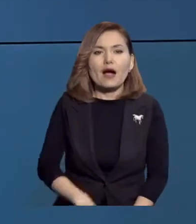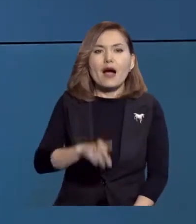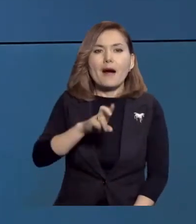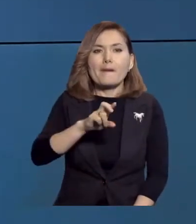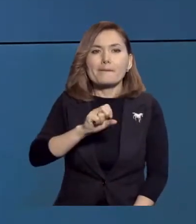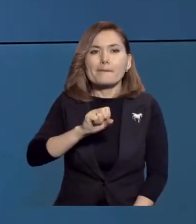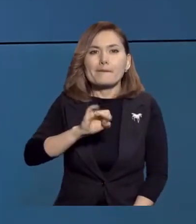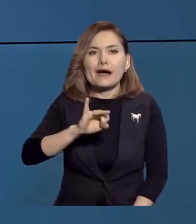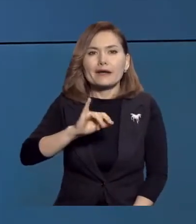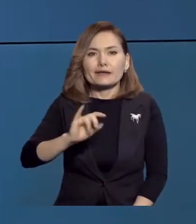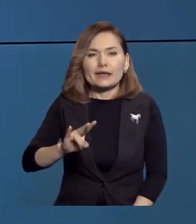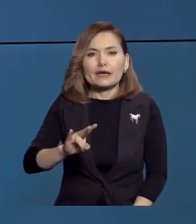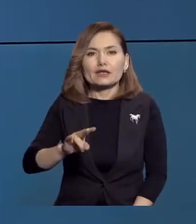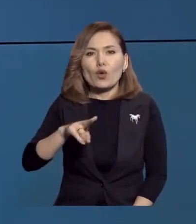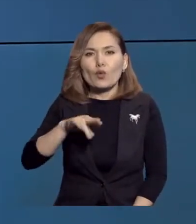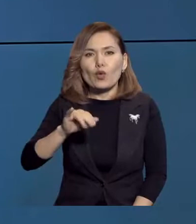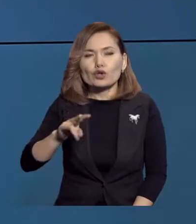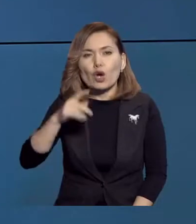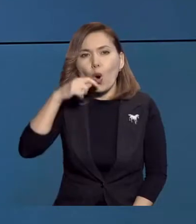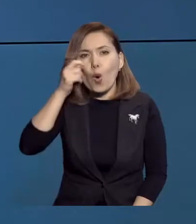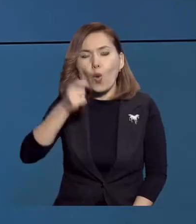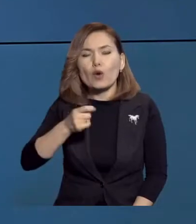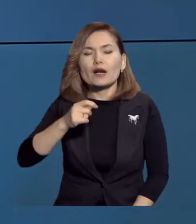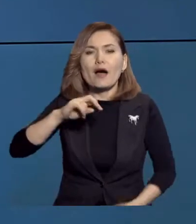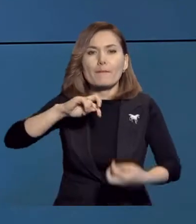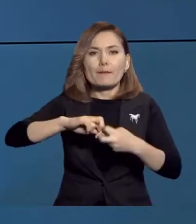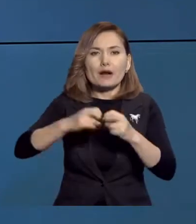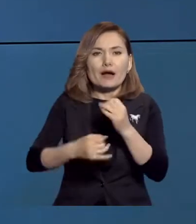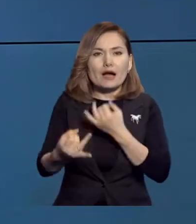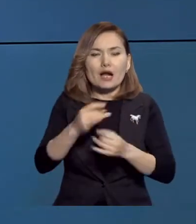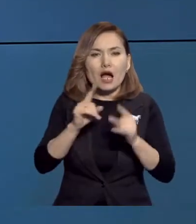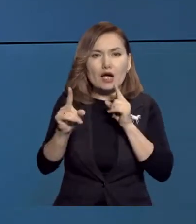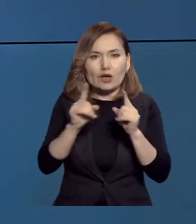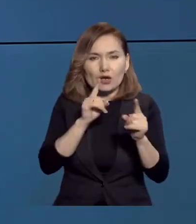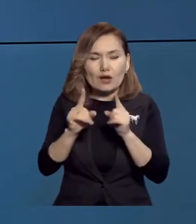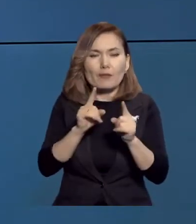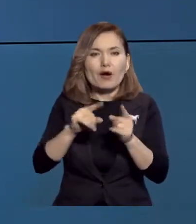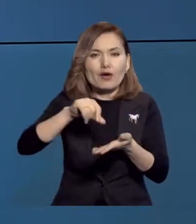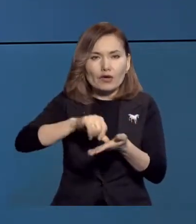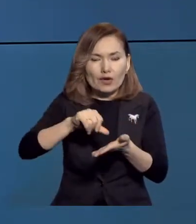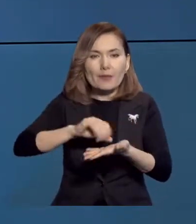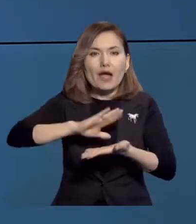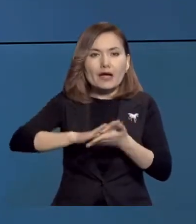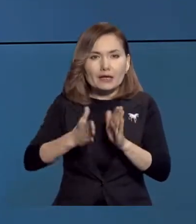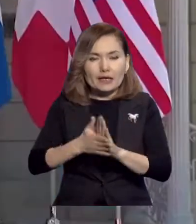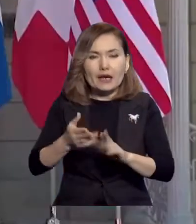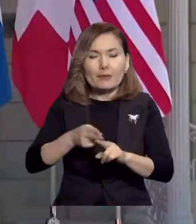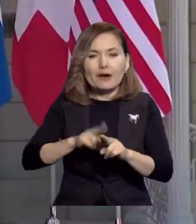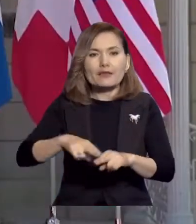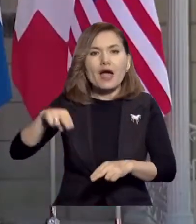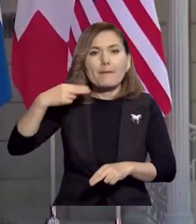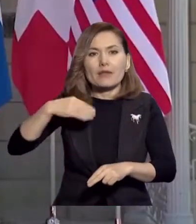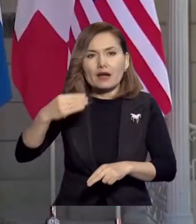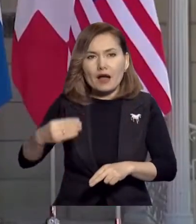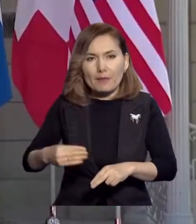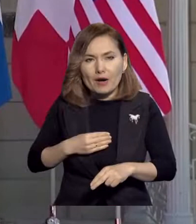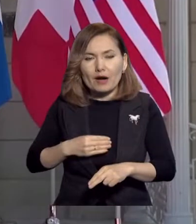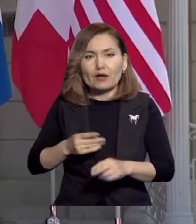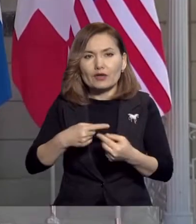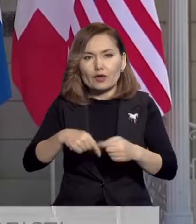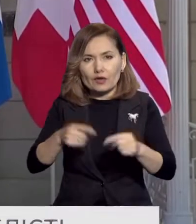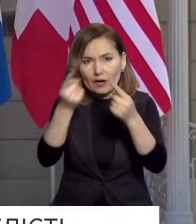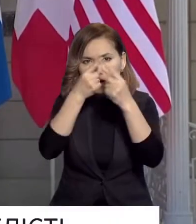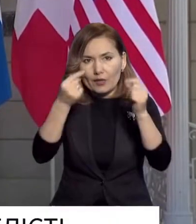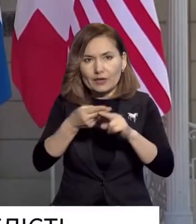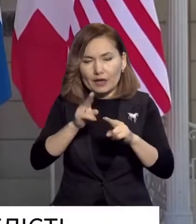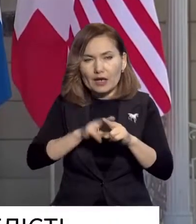Байден мен Путин Украина дағдарысын талқылау үшін саммит өткізуге келісті. Мұны Франция президенті Эммануэль Макронның кеңсесі мәлімдеді.